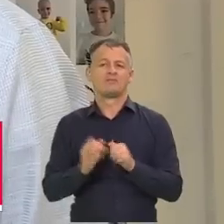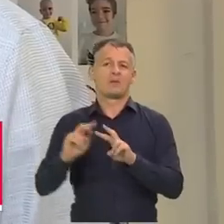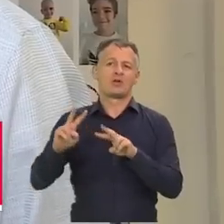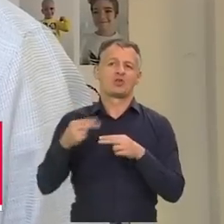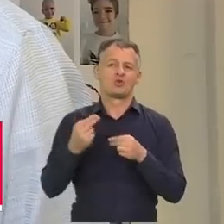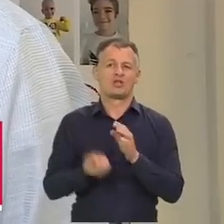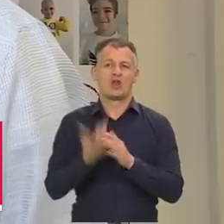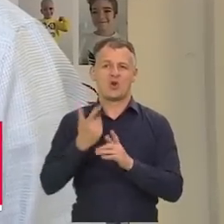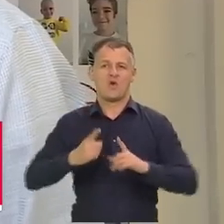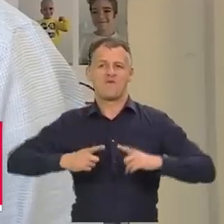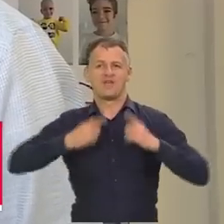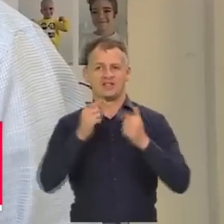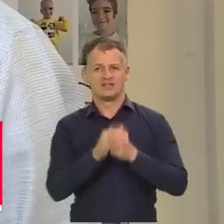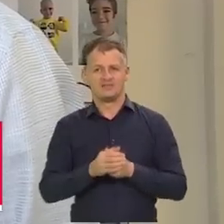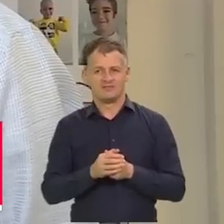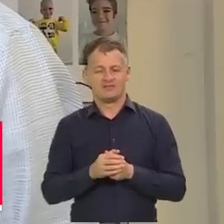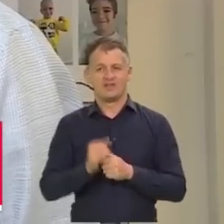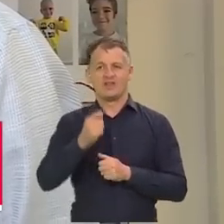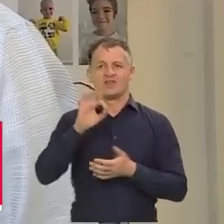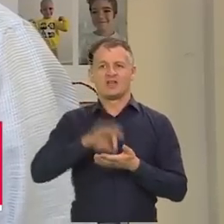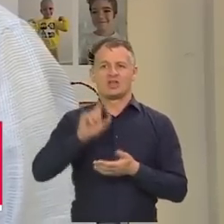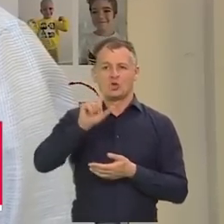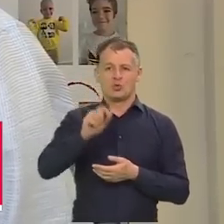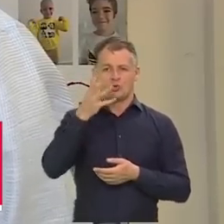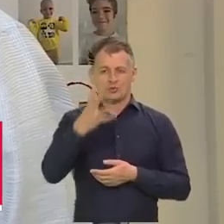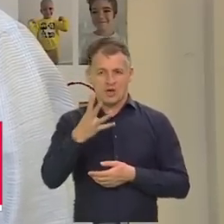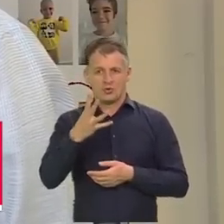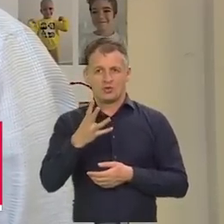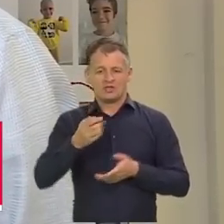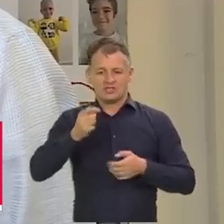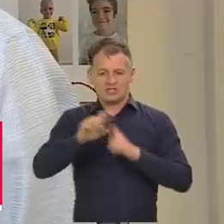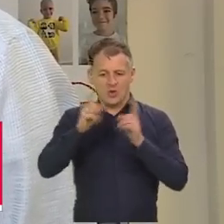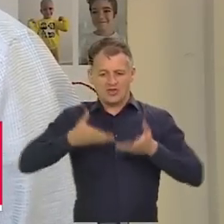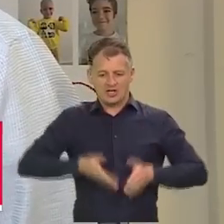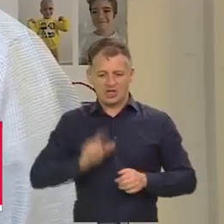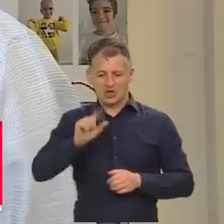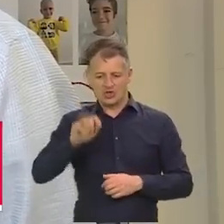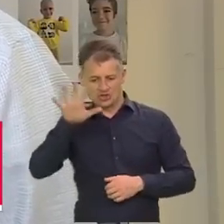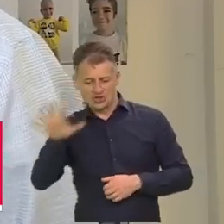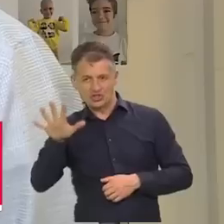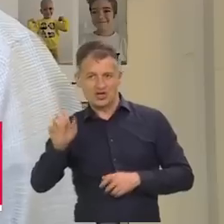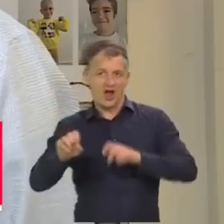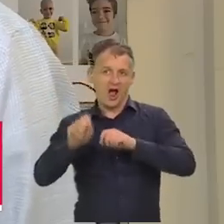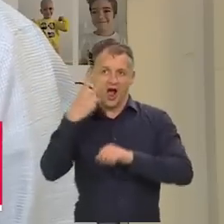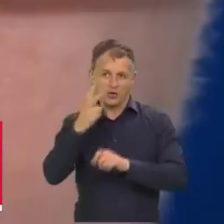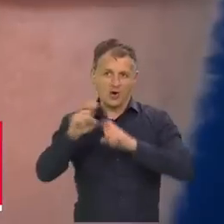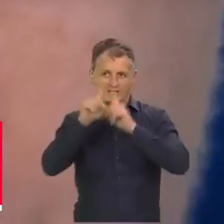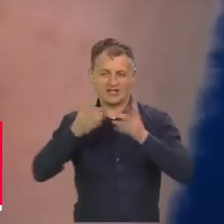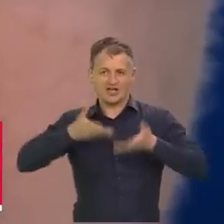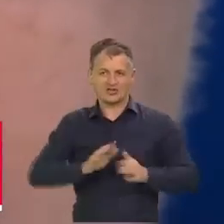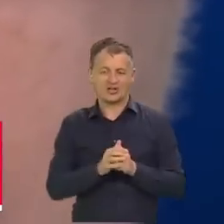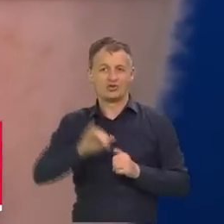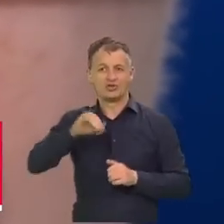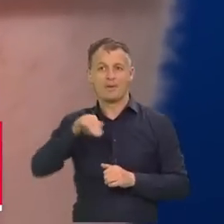viață. Am, pe 24 e ziua mea de naștere și pe 25 a doua zi de naștere. Și